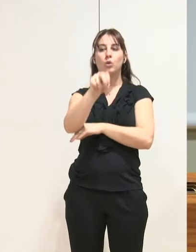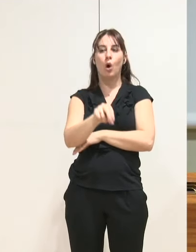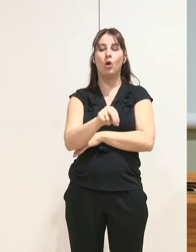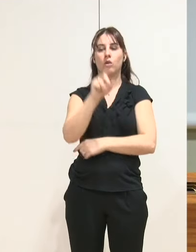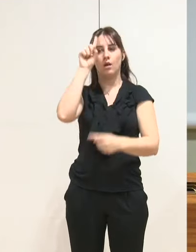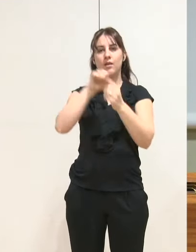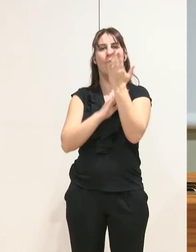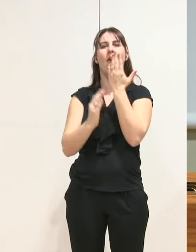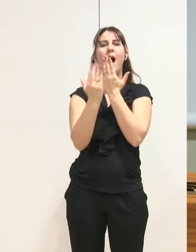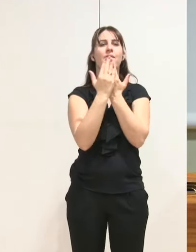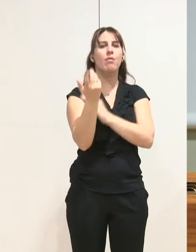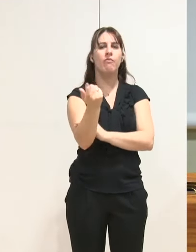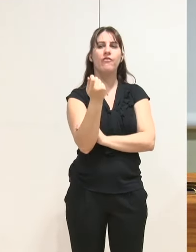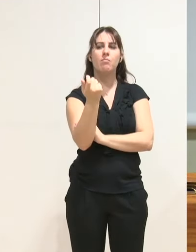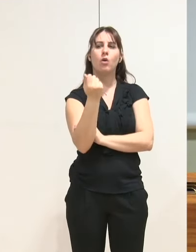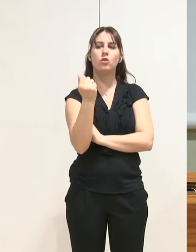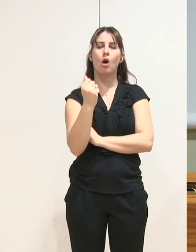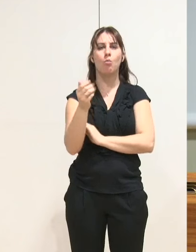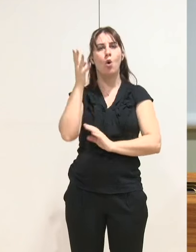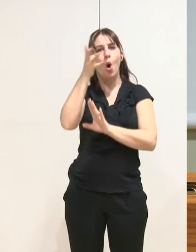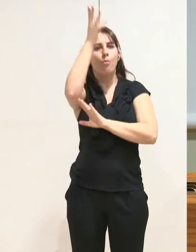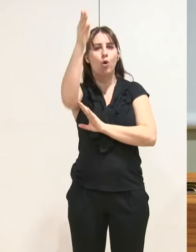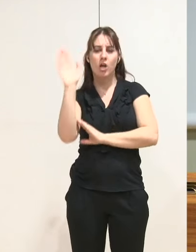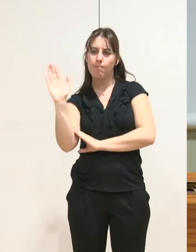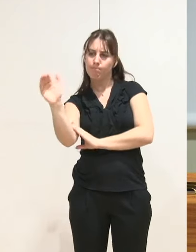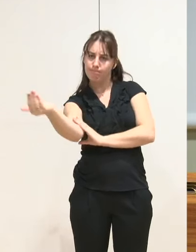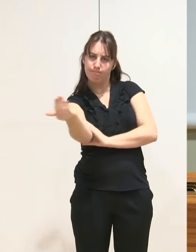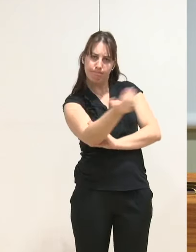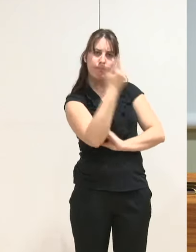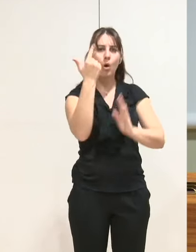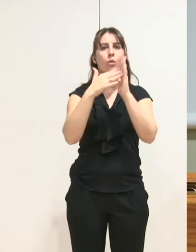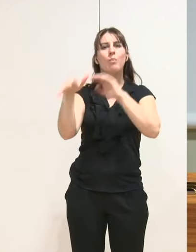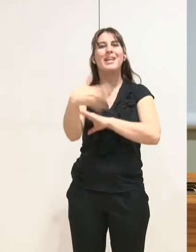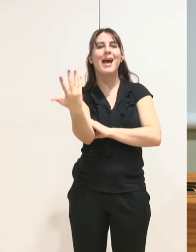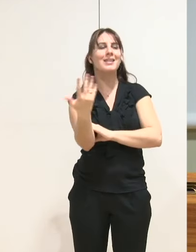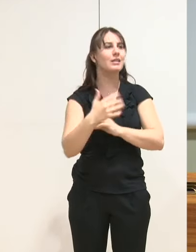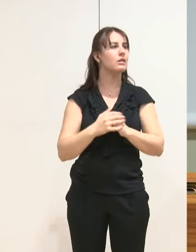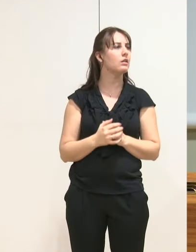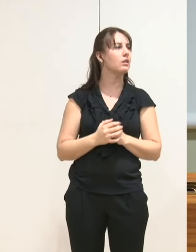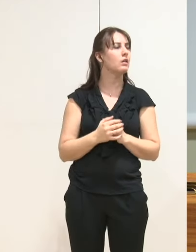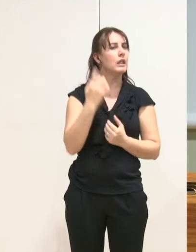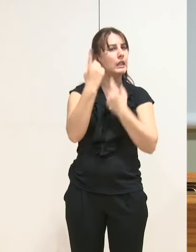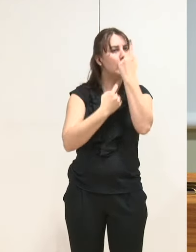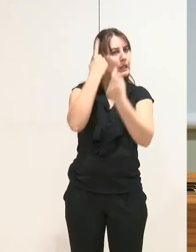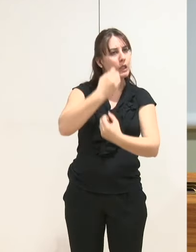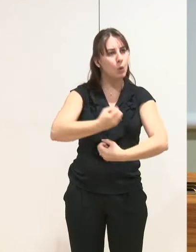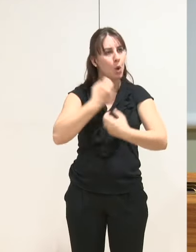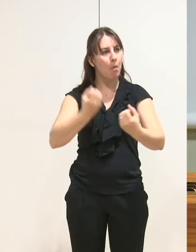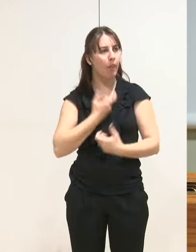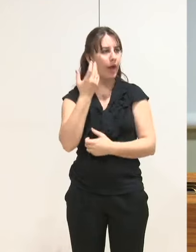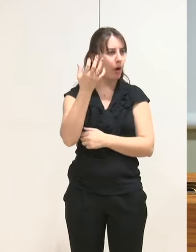financier dans le cadre de d'appel à projet 2015 y y a-t-il des questions ou des